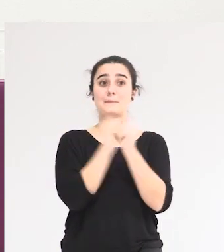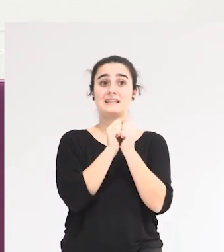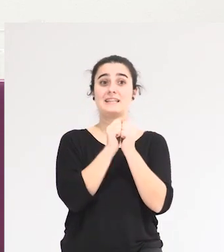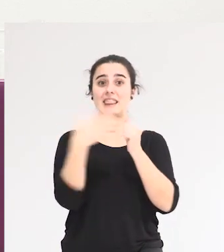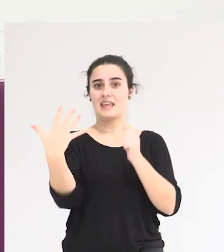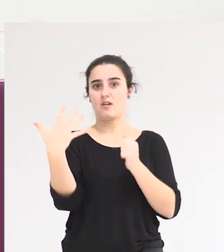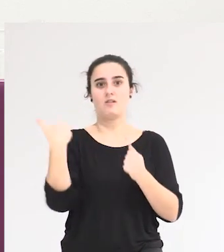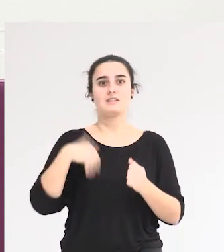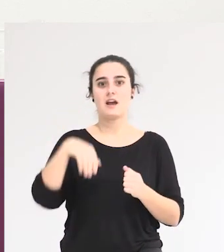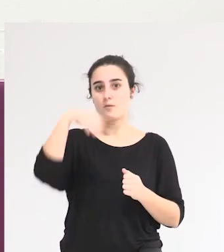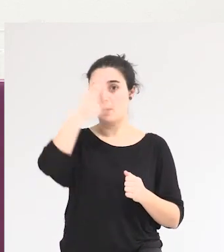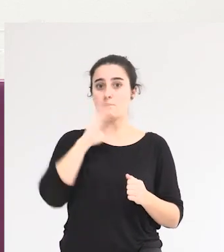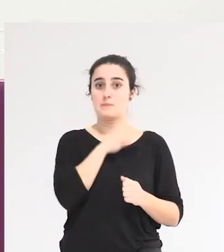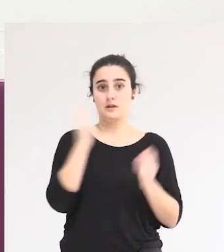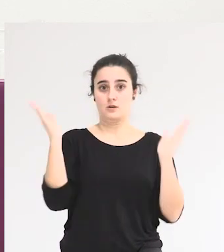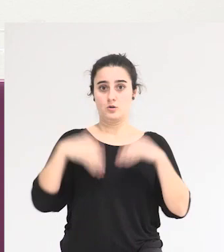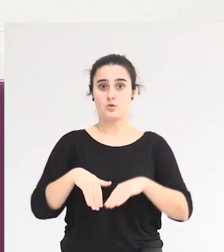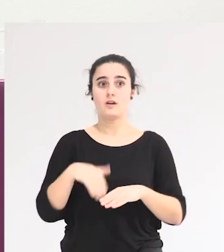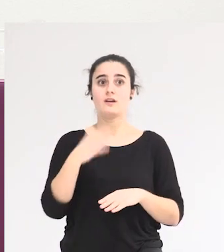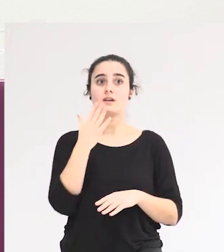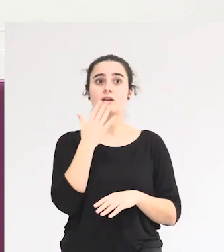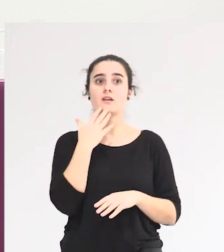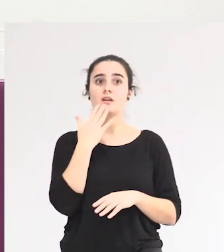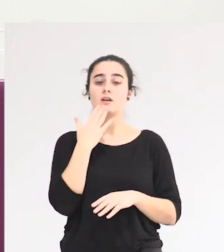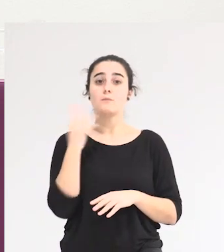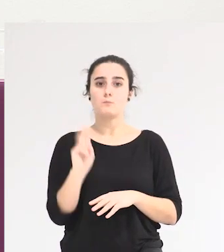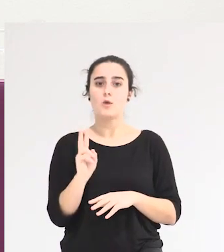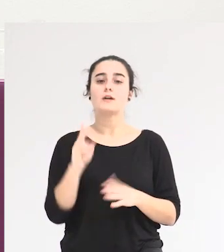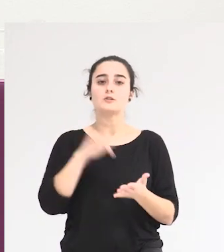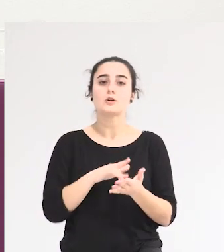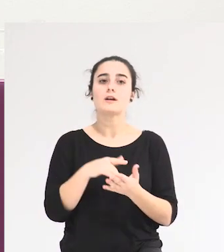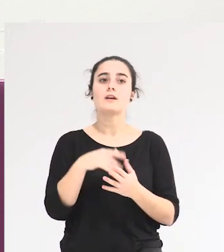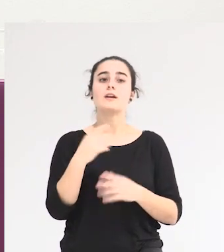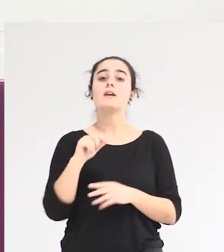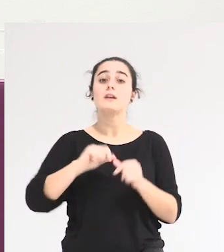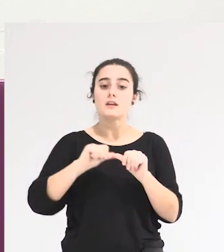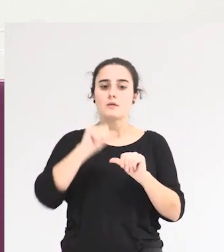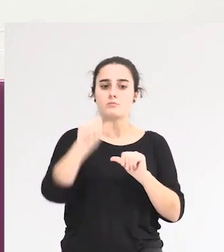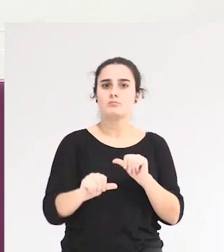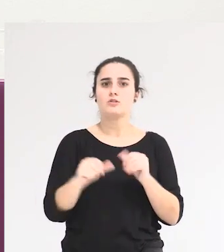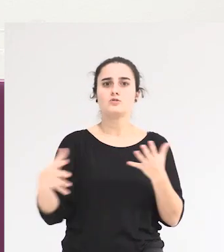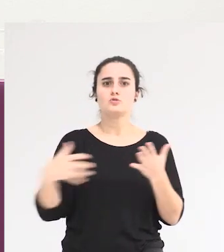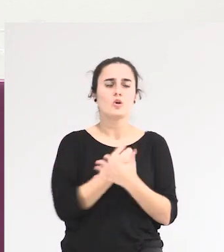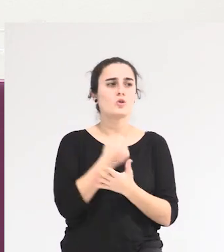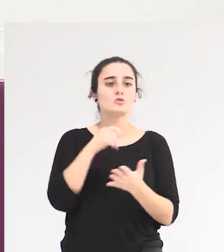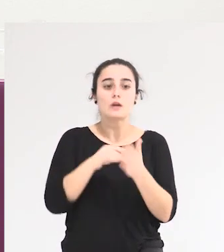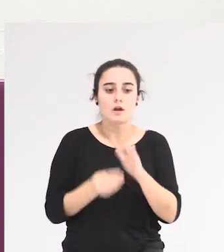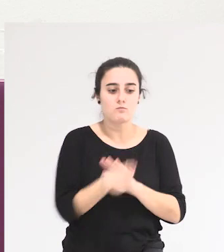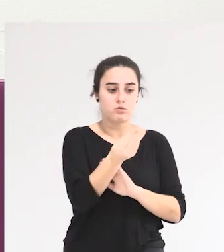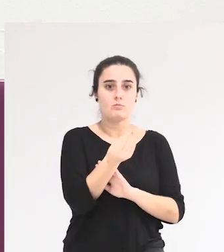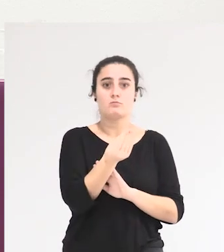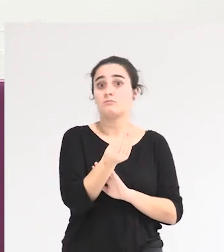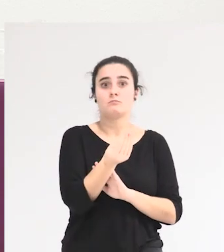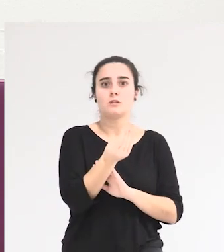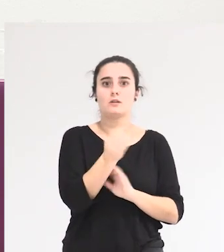zen, eta ez dakit lau edo bost umetatik bakarrik bizi zitzaion bat, bai? Beste guztiak hil zitzaizkion, ba, bata jaio berritan, eta beste